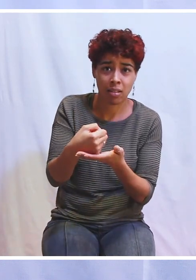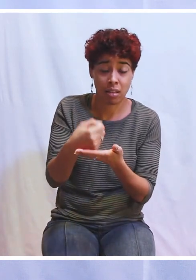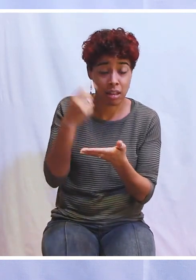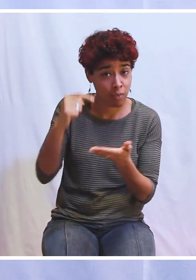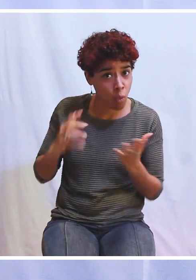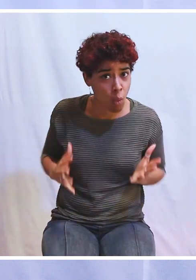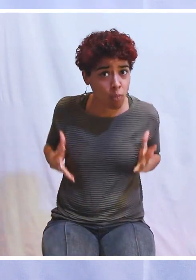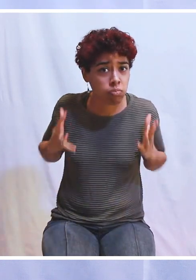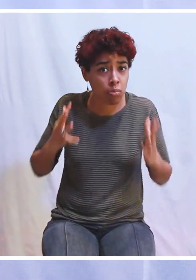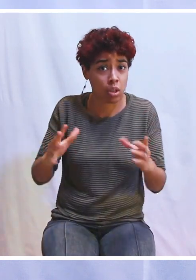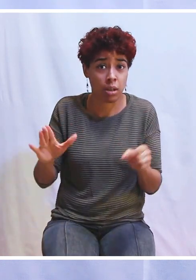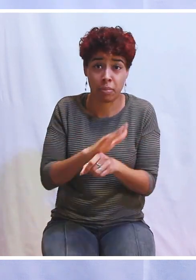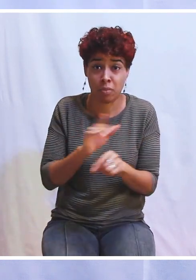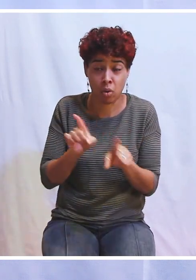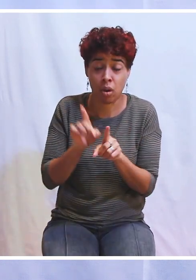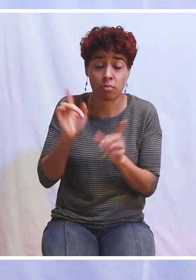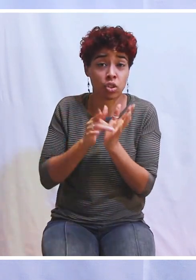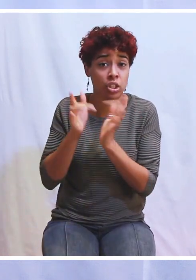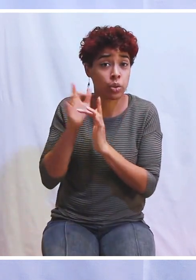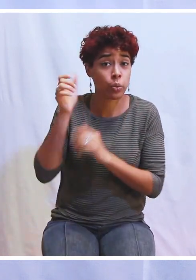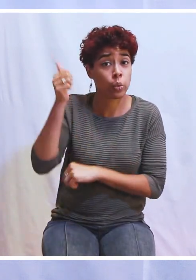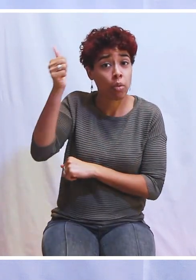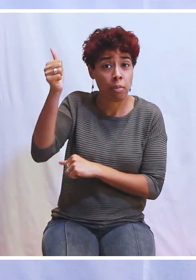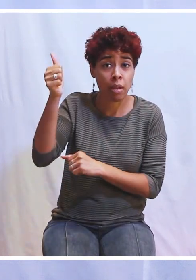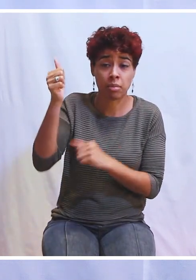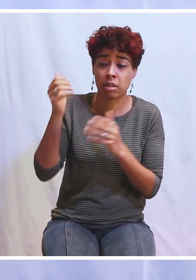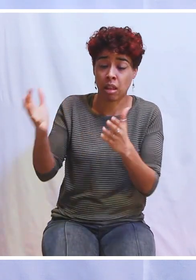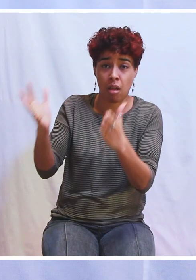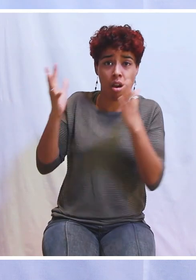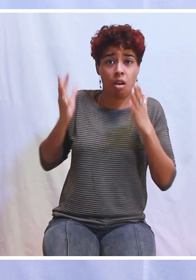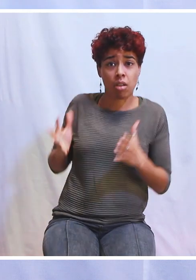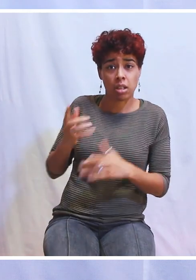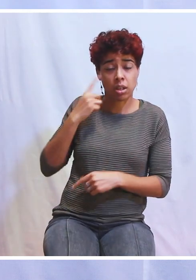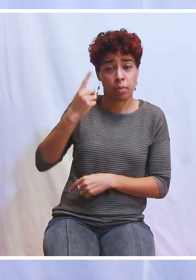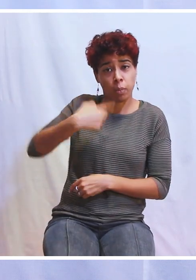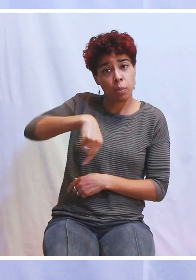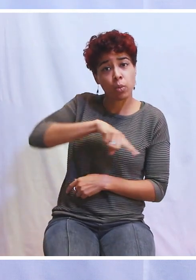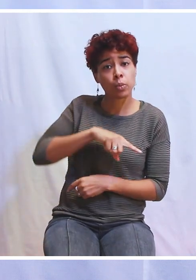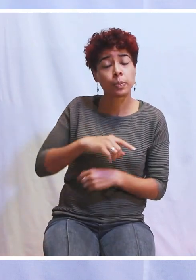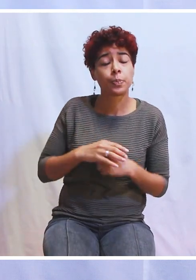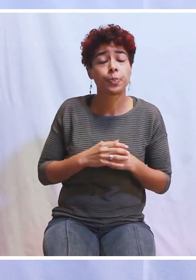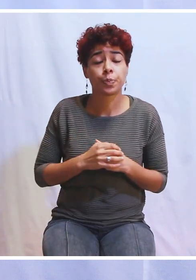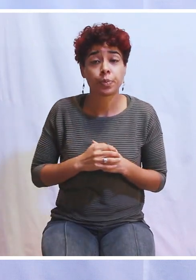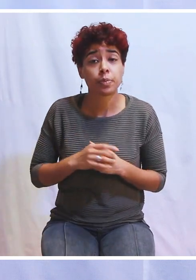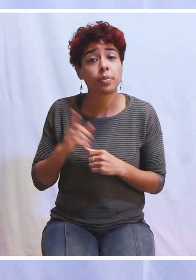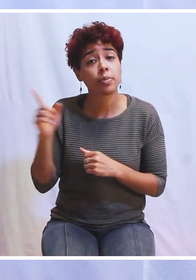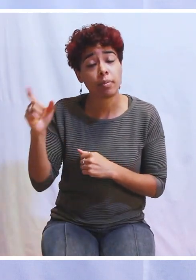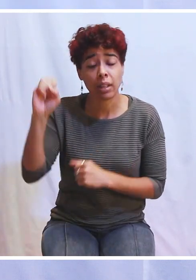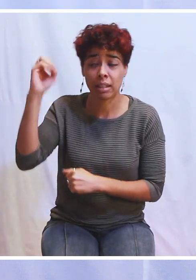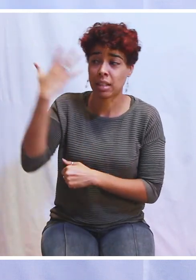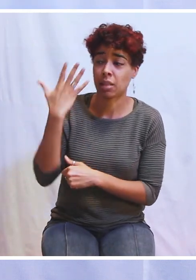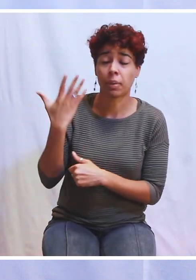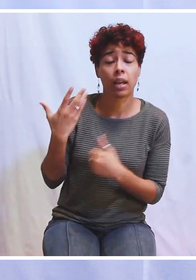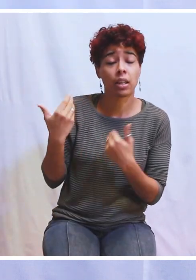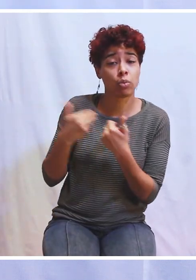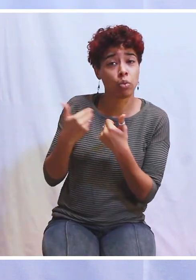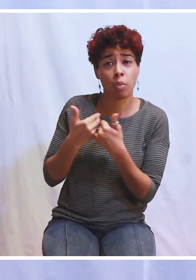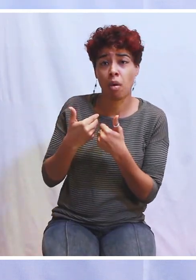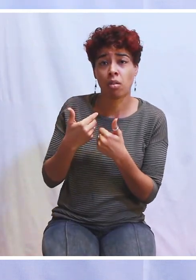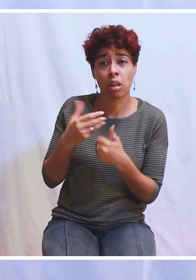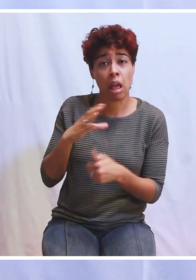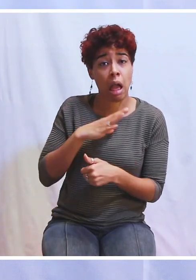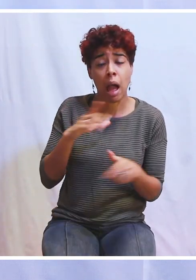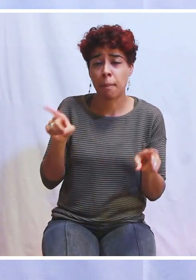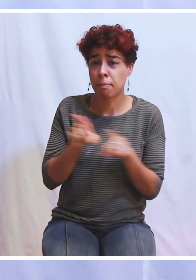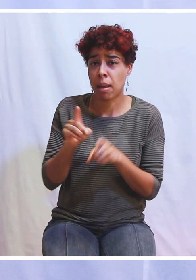engagé envers nous. Le Saint-Esprit s'engage envers nous et Dieu nous demande d'avoir les mêmes sentiments qu'étant en Jésus-Christ. Donc on est appelé, quand on veut prendre soin